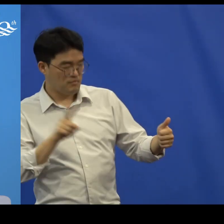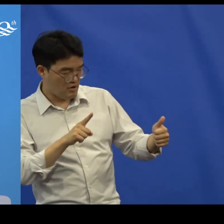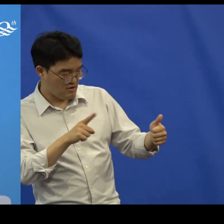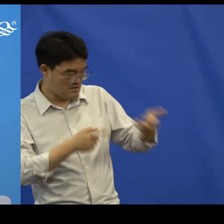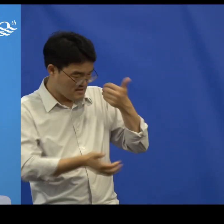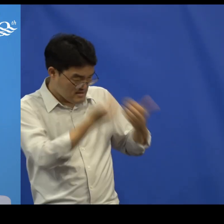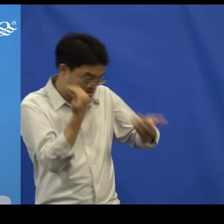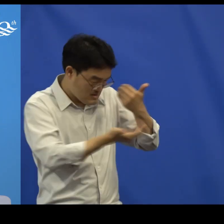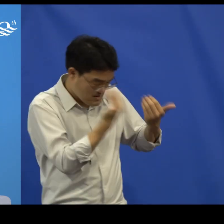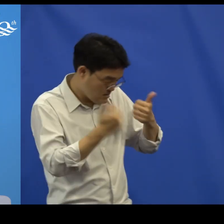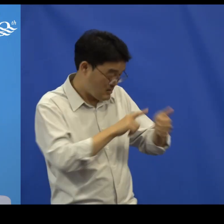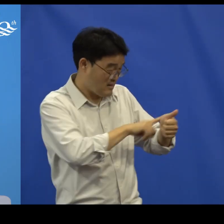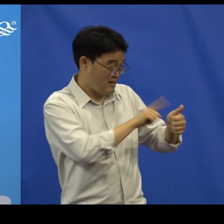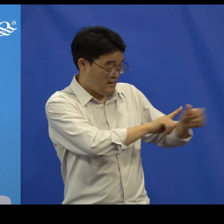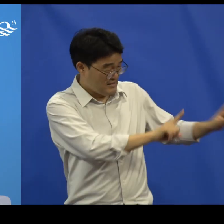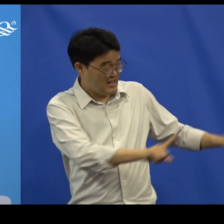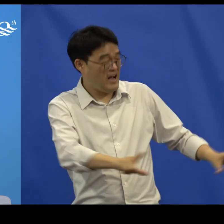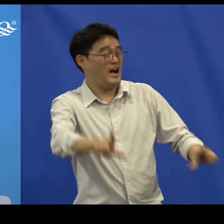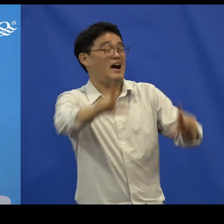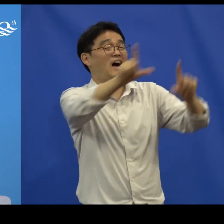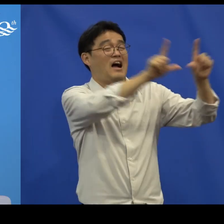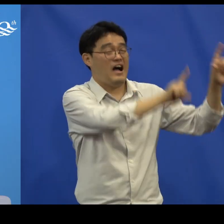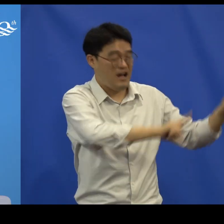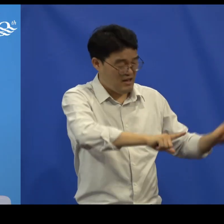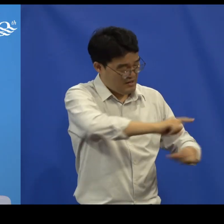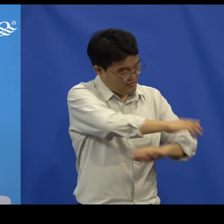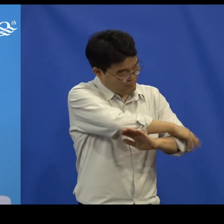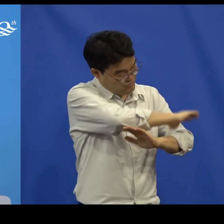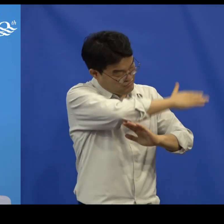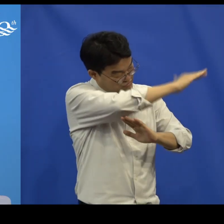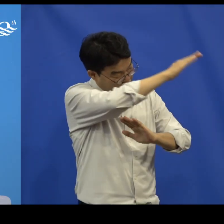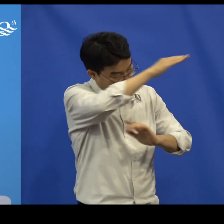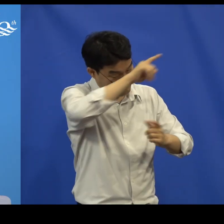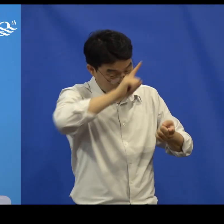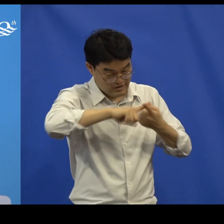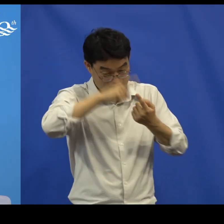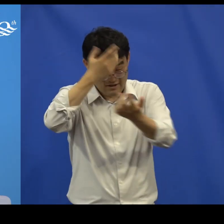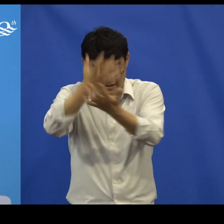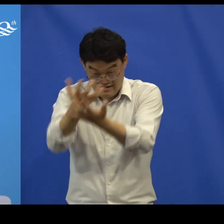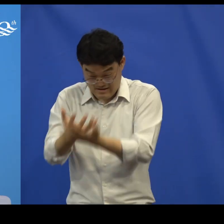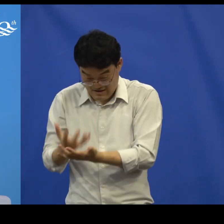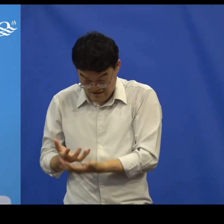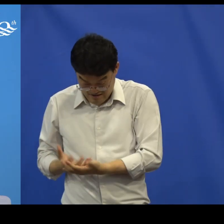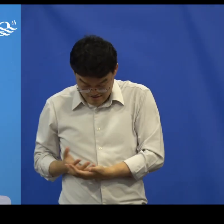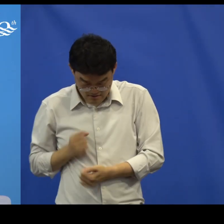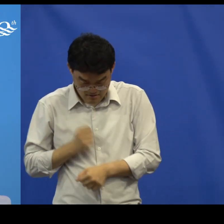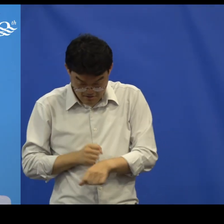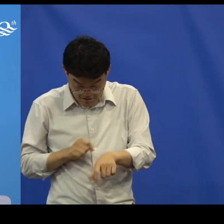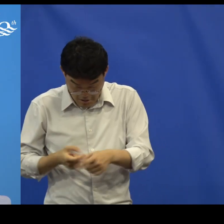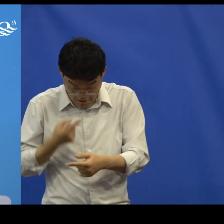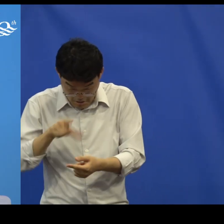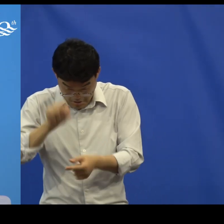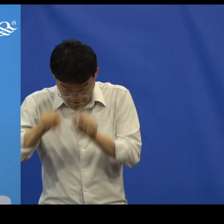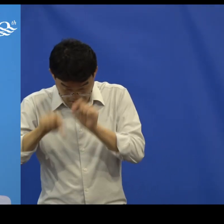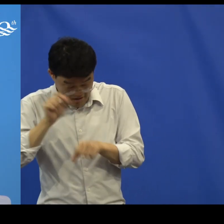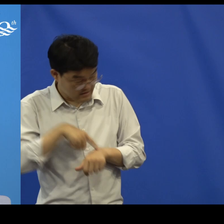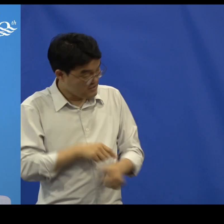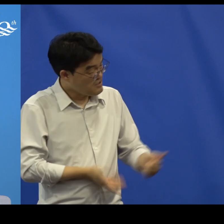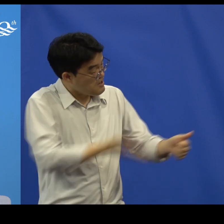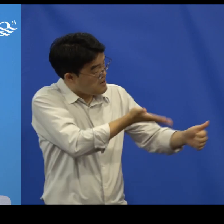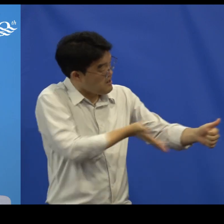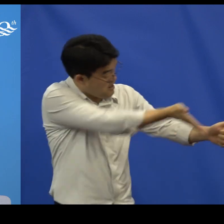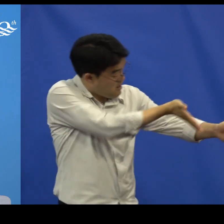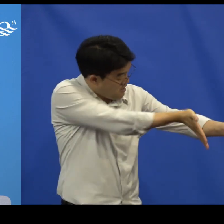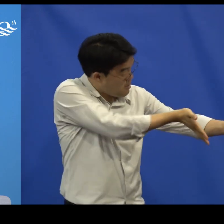5만 개 그냥 별게 다 나와요. 그냥 어떻게 그렇게 다 어떻게 찾아내는지 참